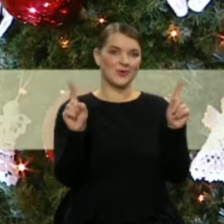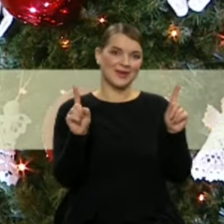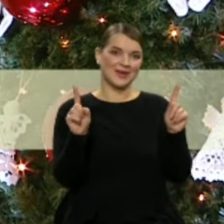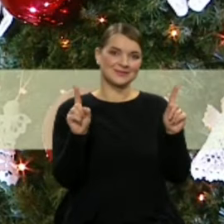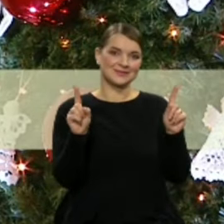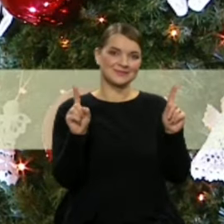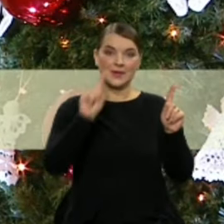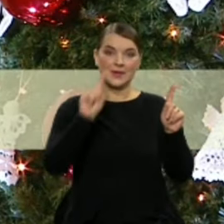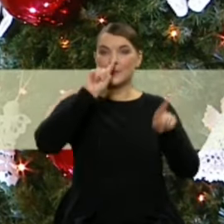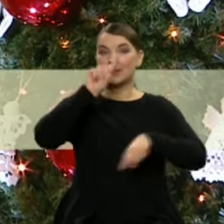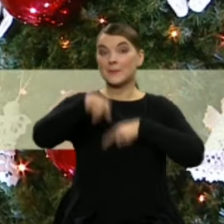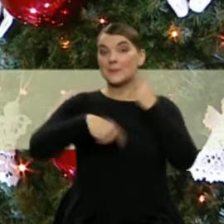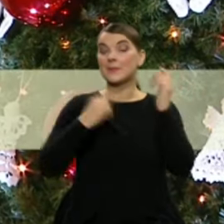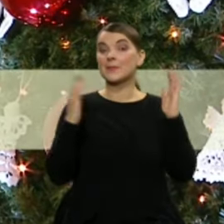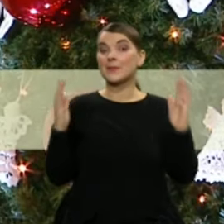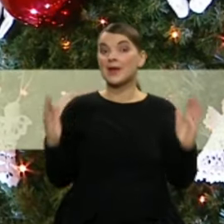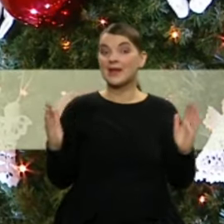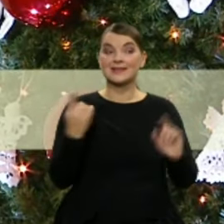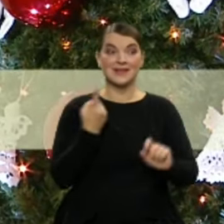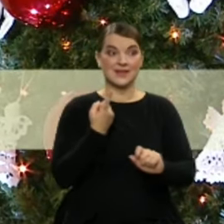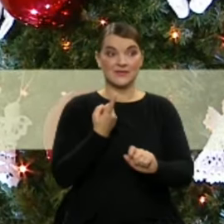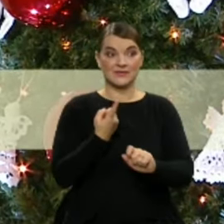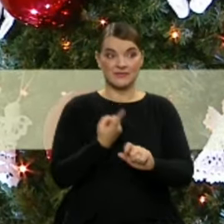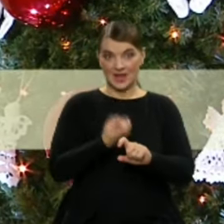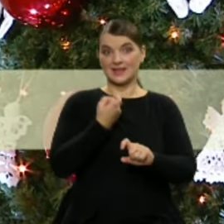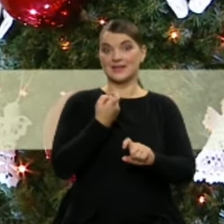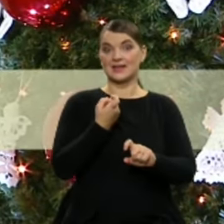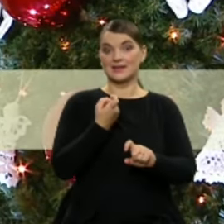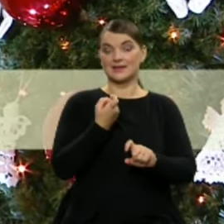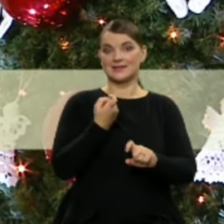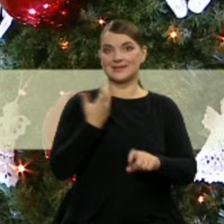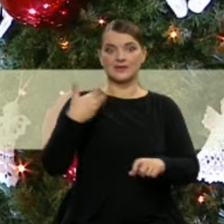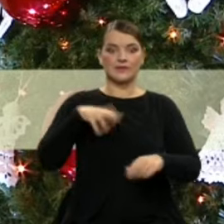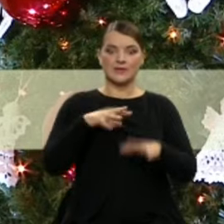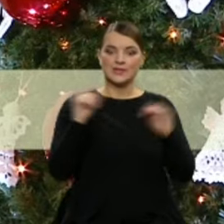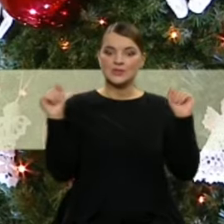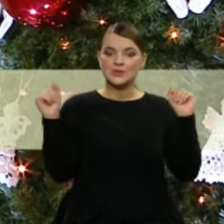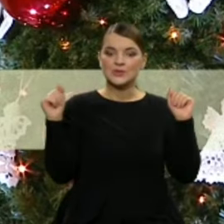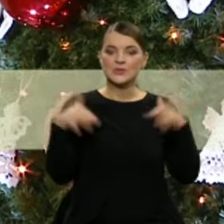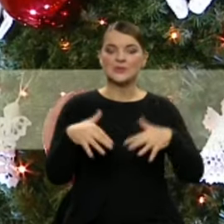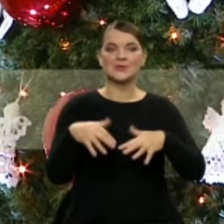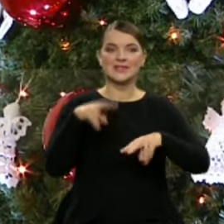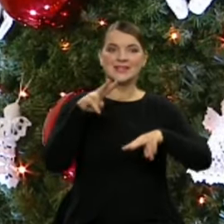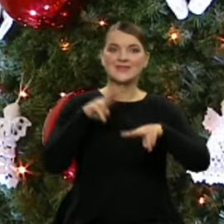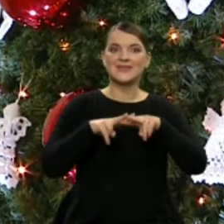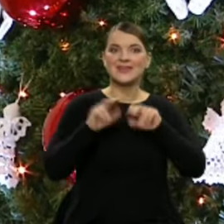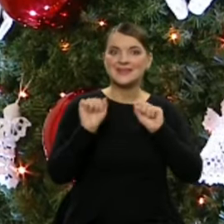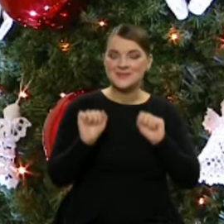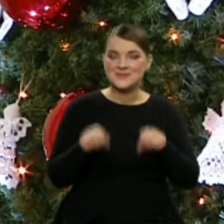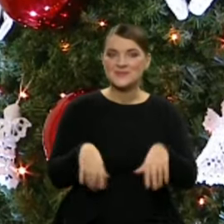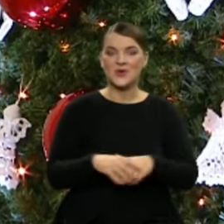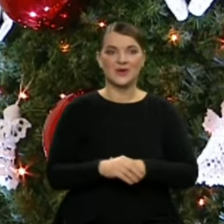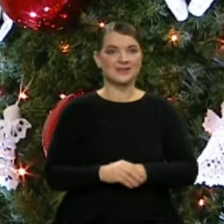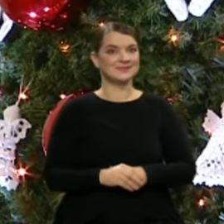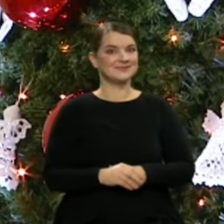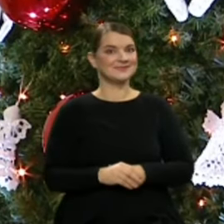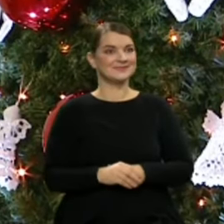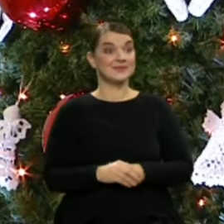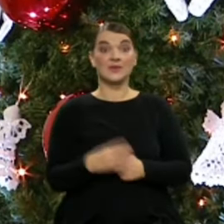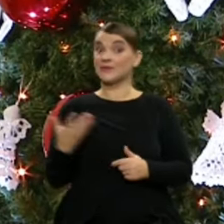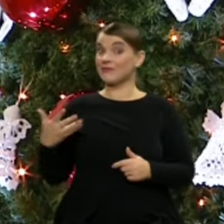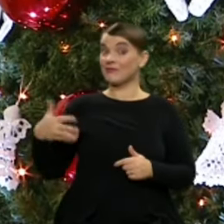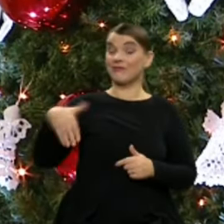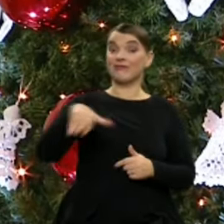Vieną kartą per metus mes galime susirinkti čia. Ir išdrįščiau pavadinti, mes visi čia